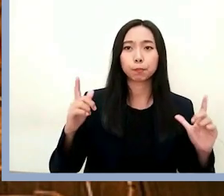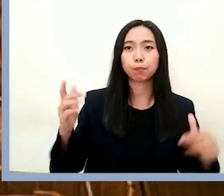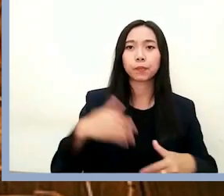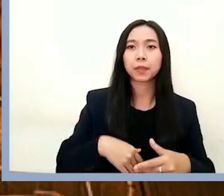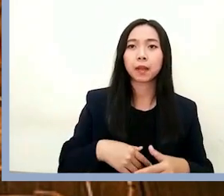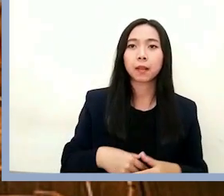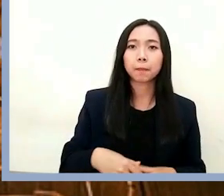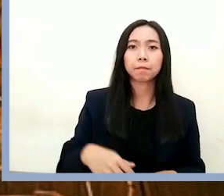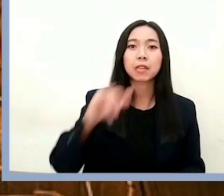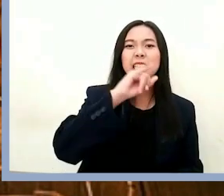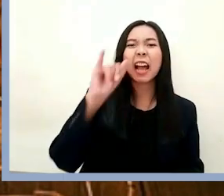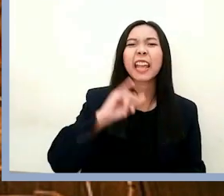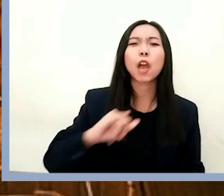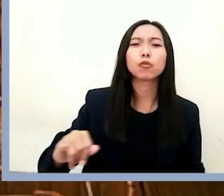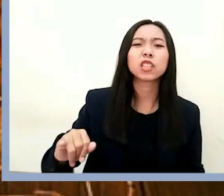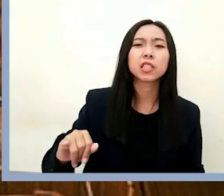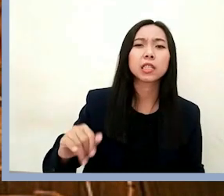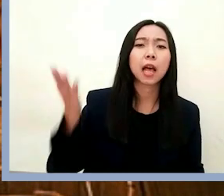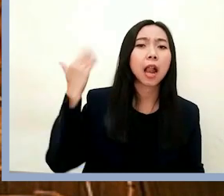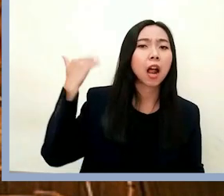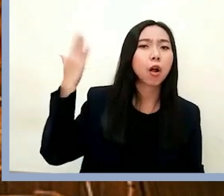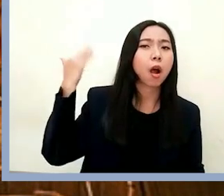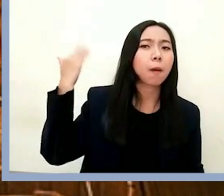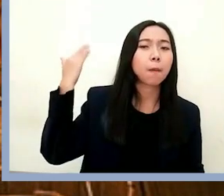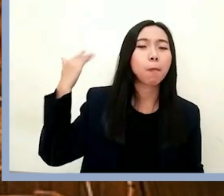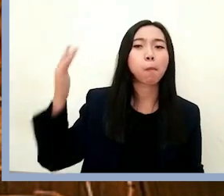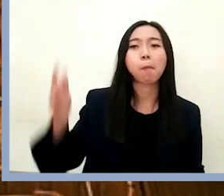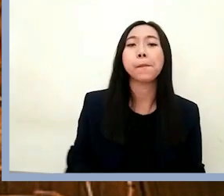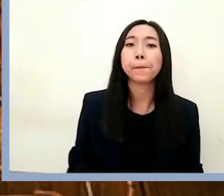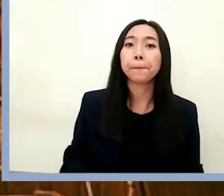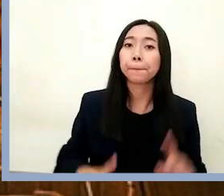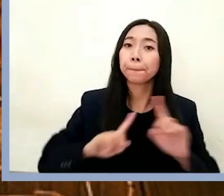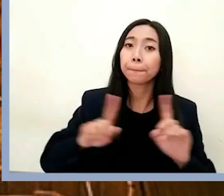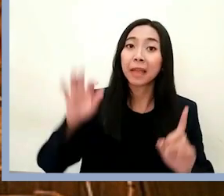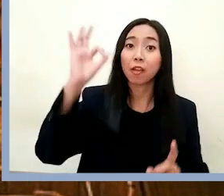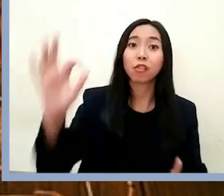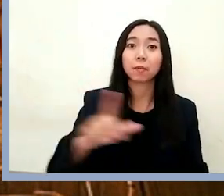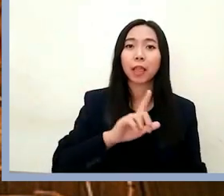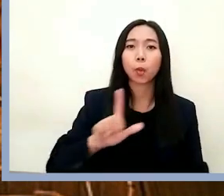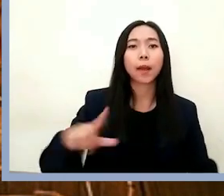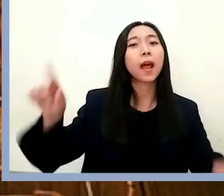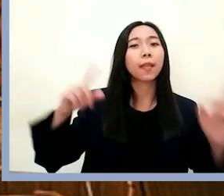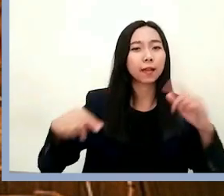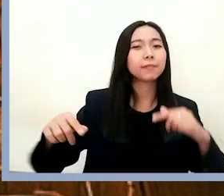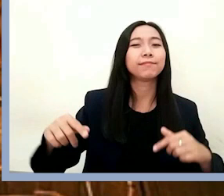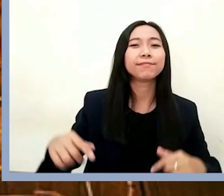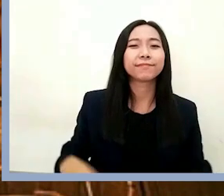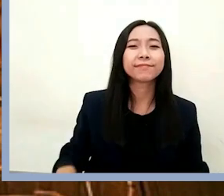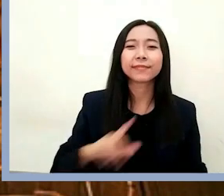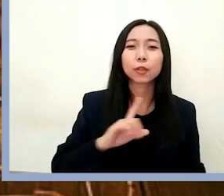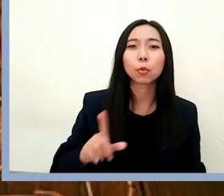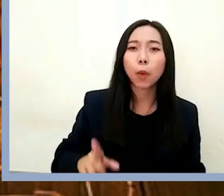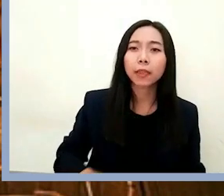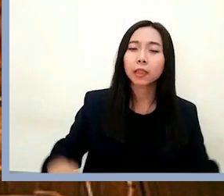sakis yang lama maka firman Tuhan yang menyapa pada saat ini sehingga Tuhan berkenan